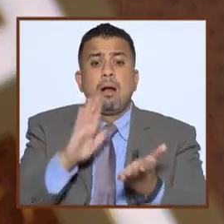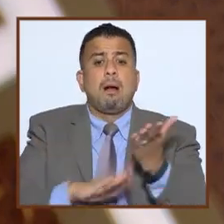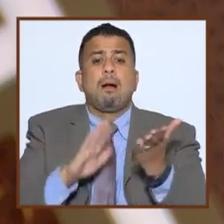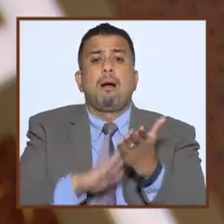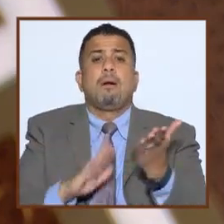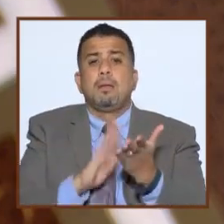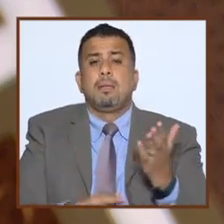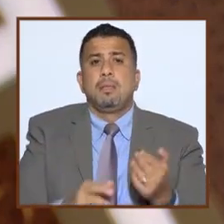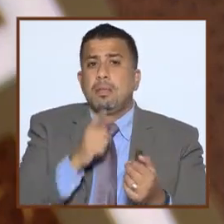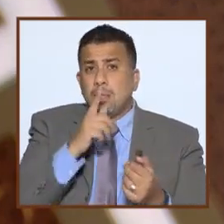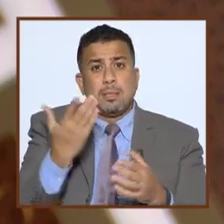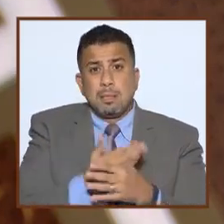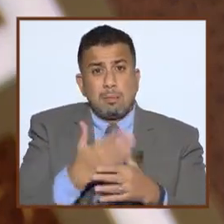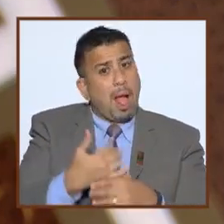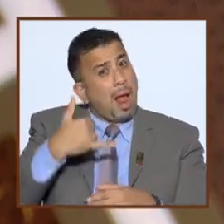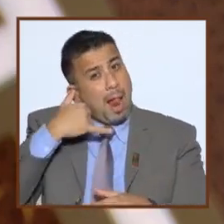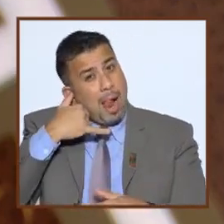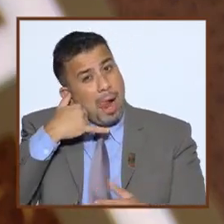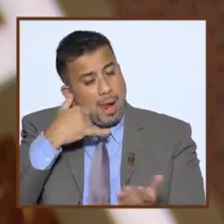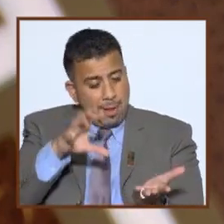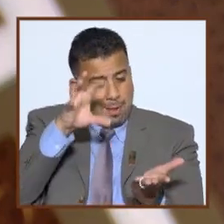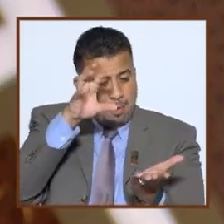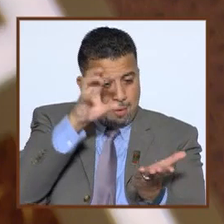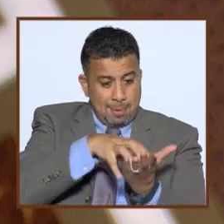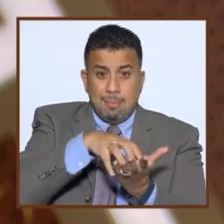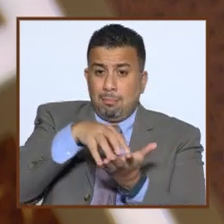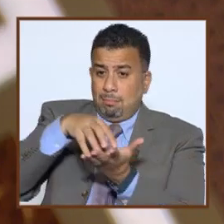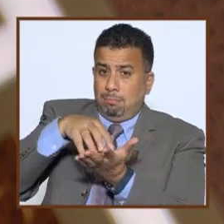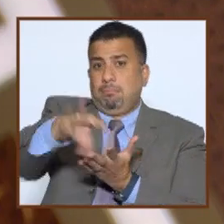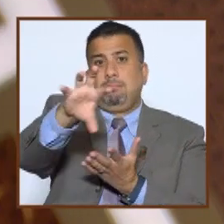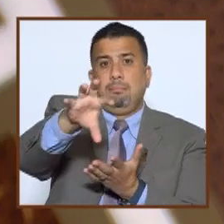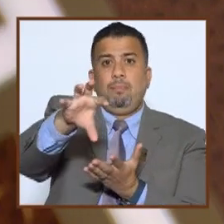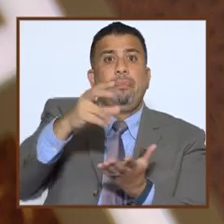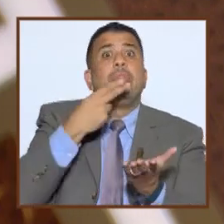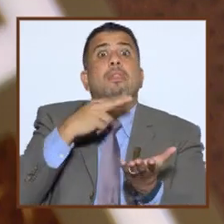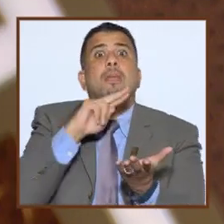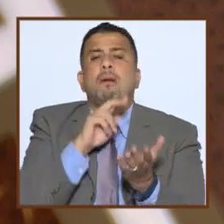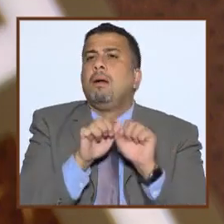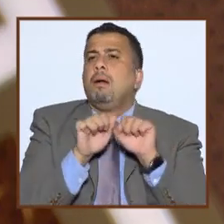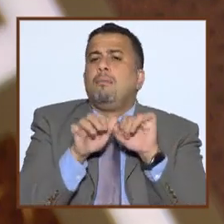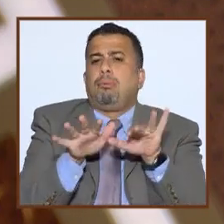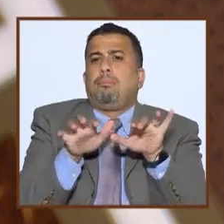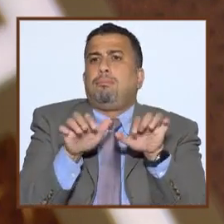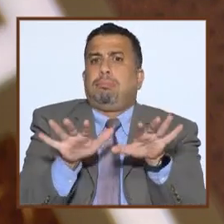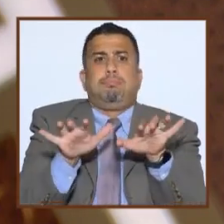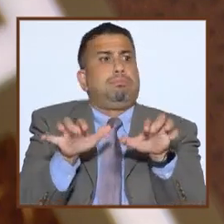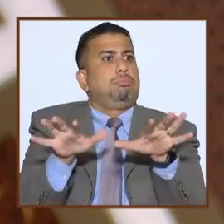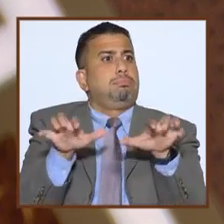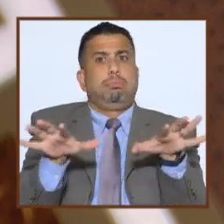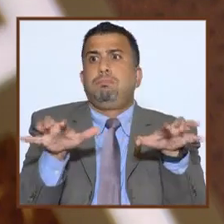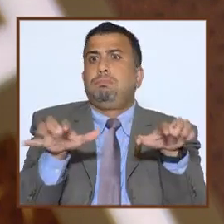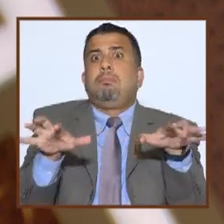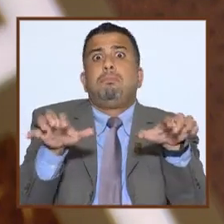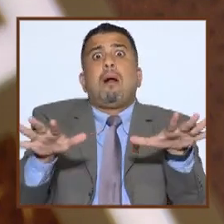لان بضغطه زر الحديث هذا المكذوب الموضوع المصنوع ينتشر انتشار النار في